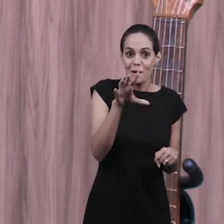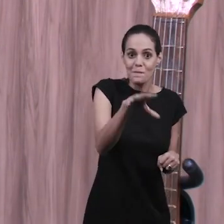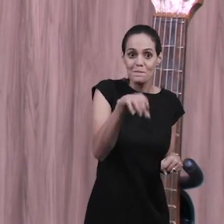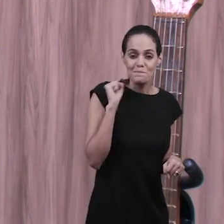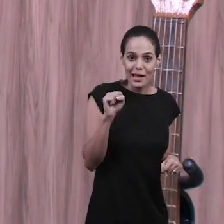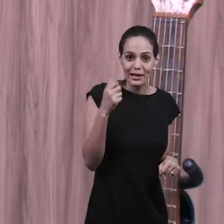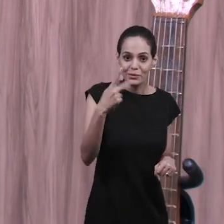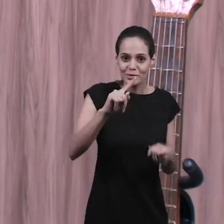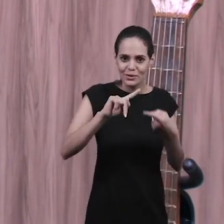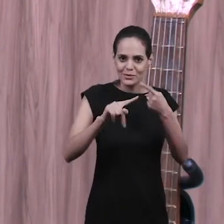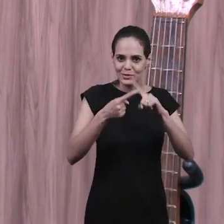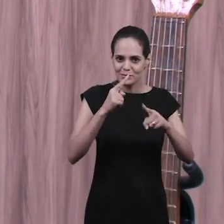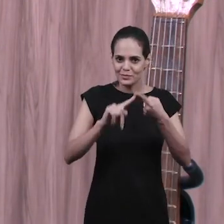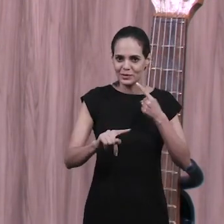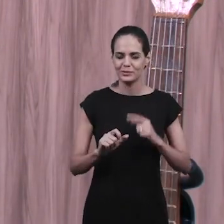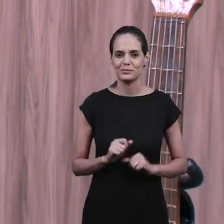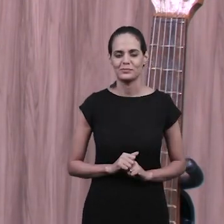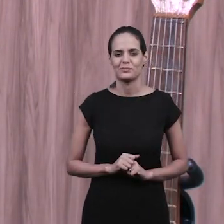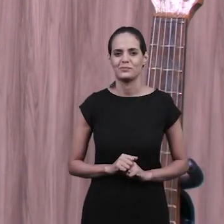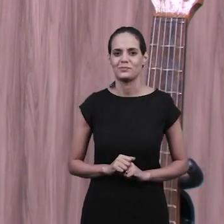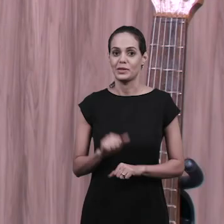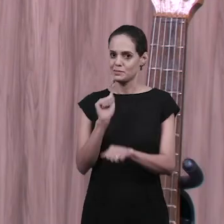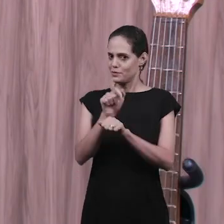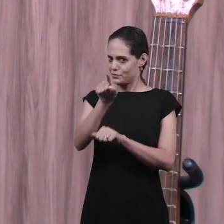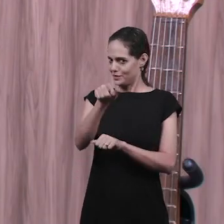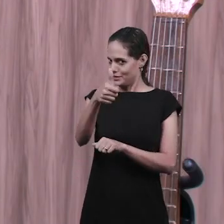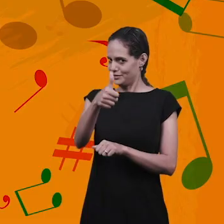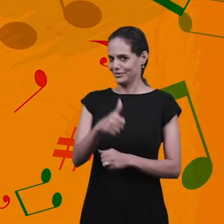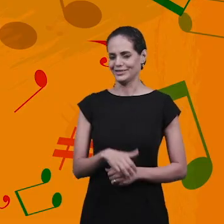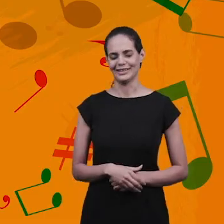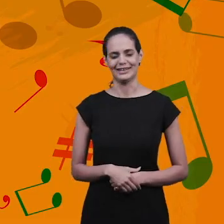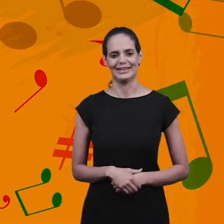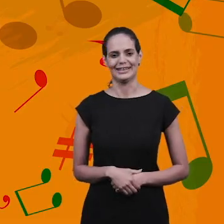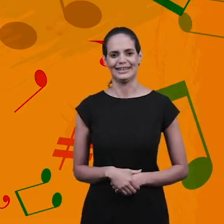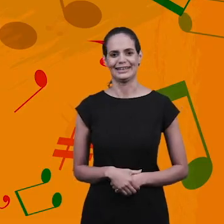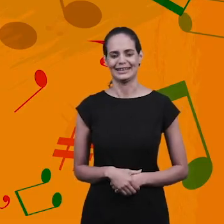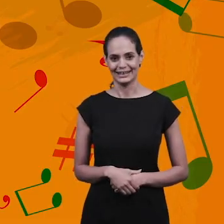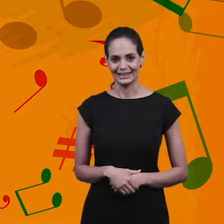courez et prenez votre instrument. Je vais vous attendre.